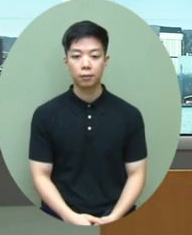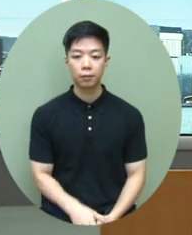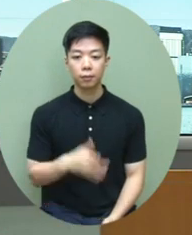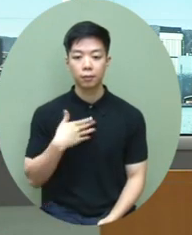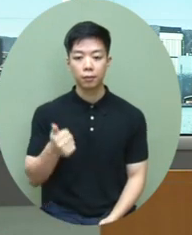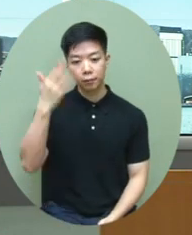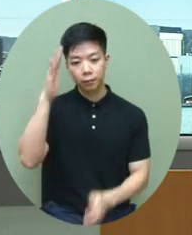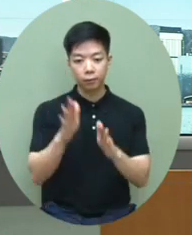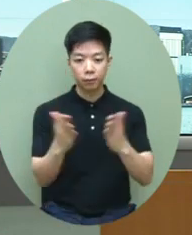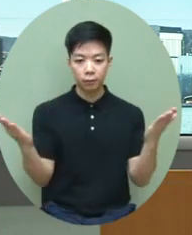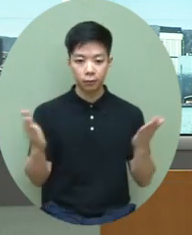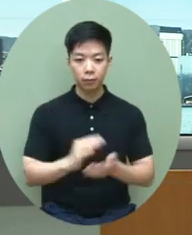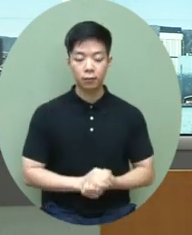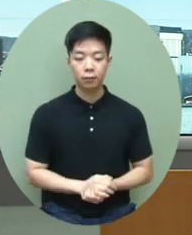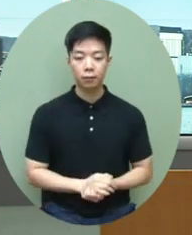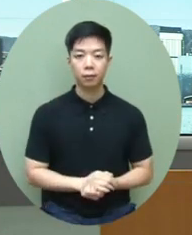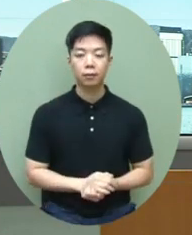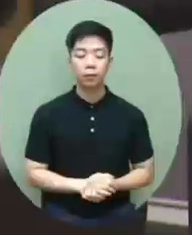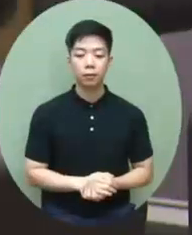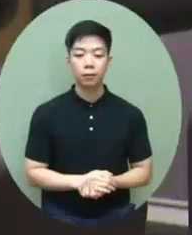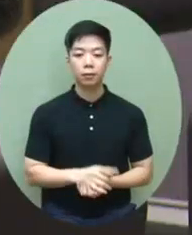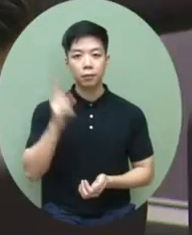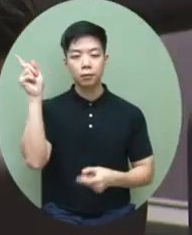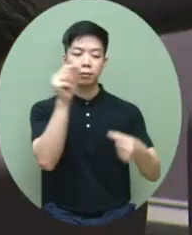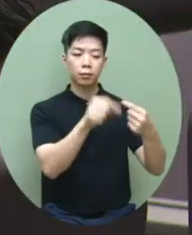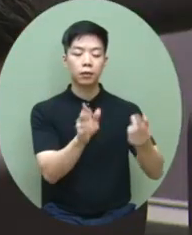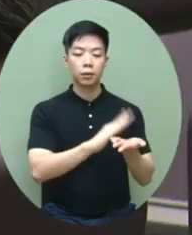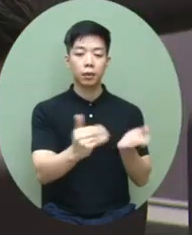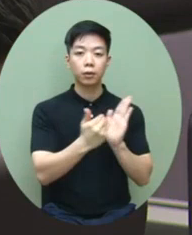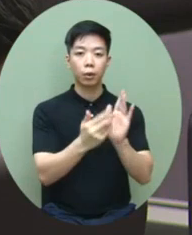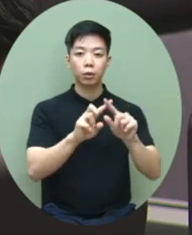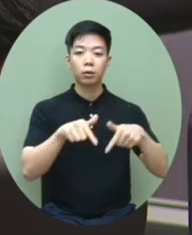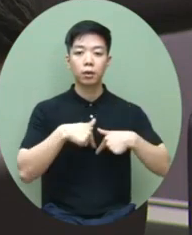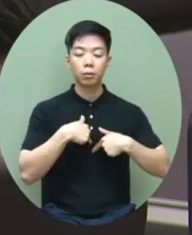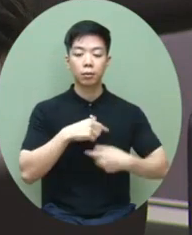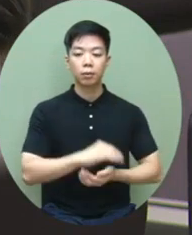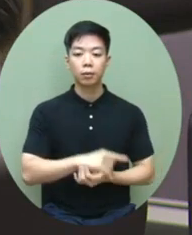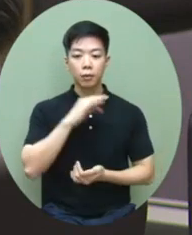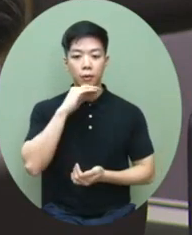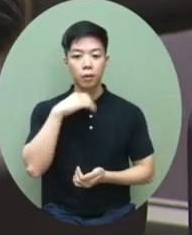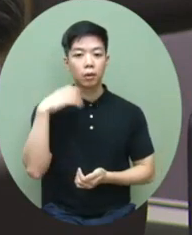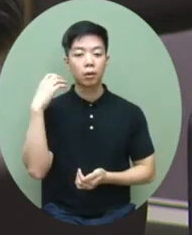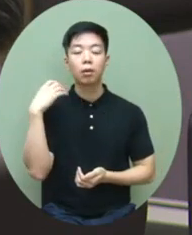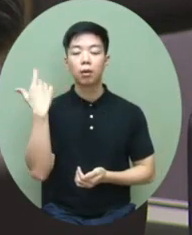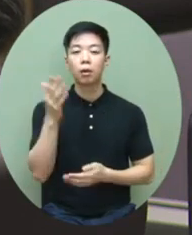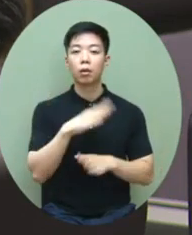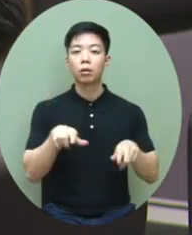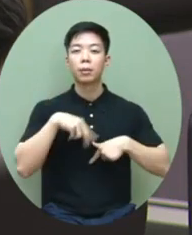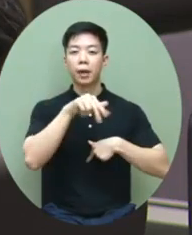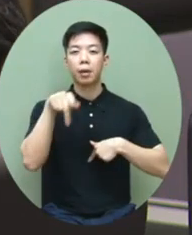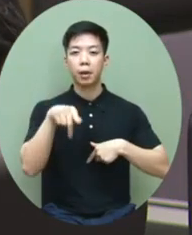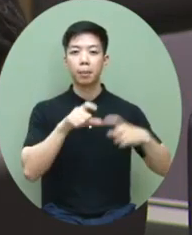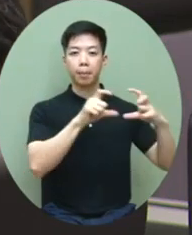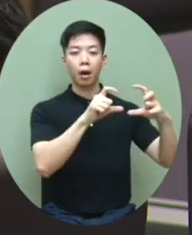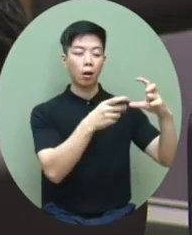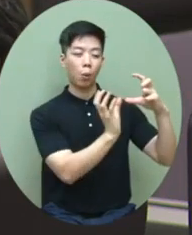你好，明報的。首先呢，就想問一下衛生防護中心的，就是想問一下，如果是黃碼人士呢，他上工上學的話，他